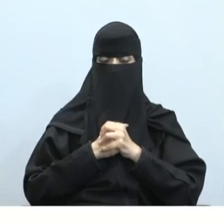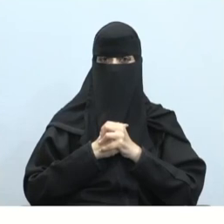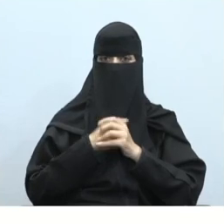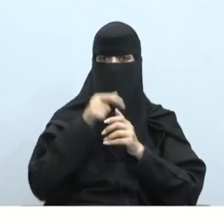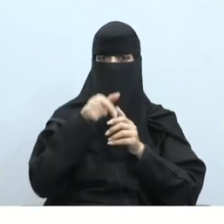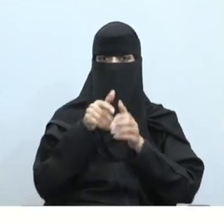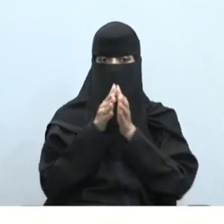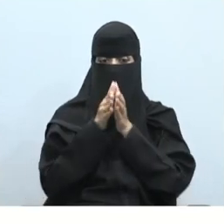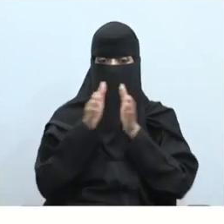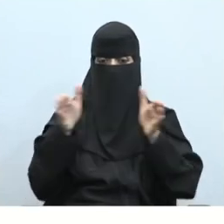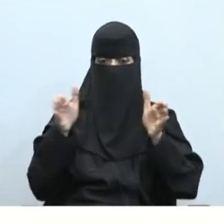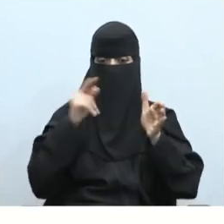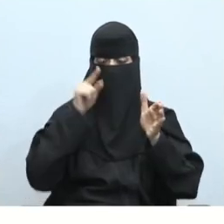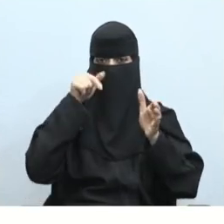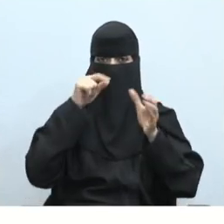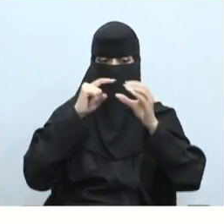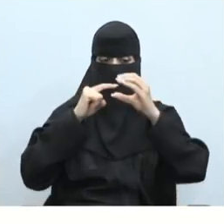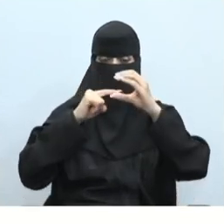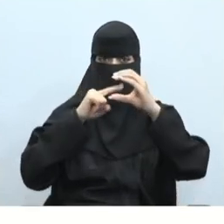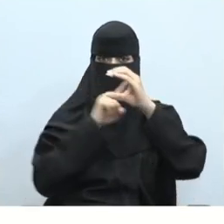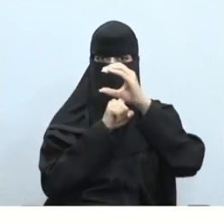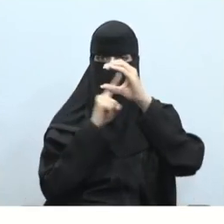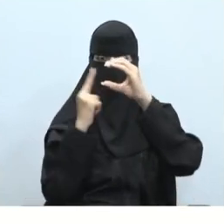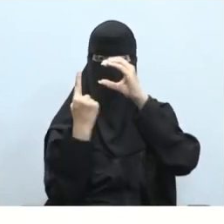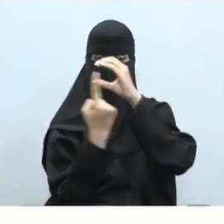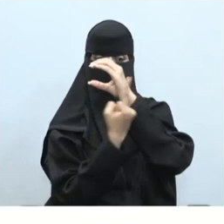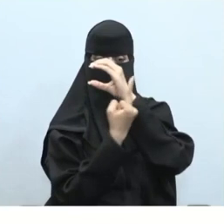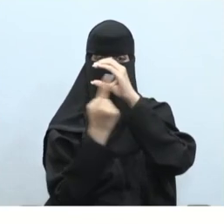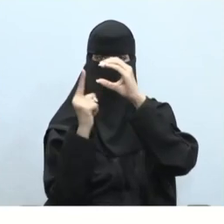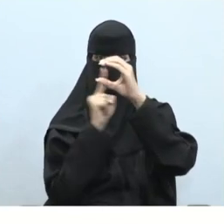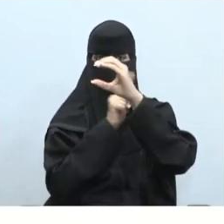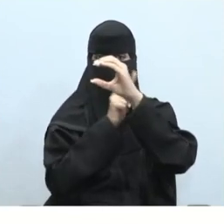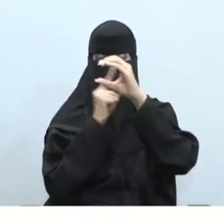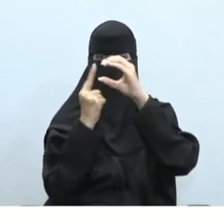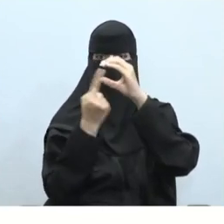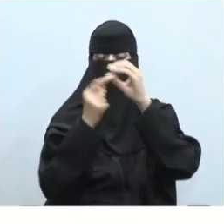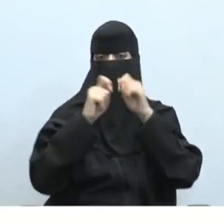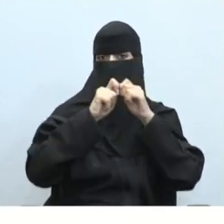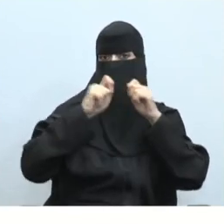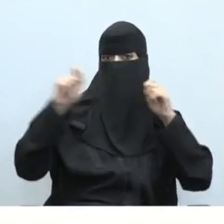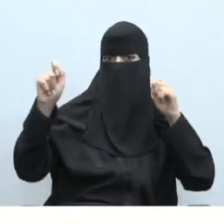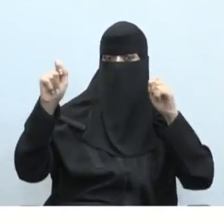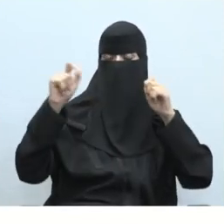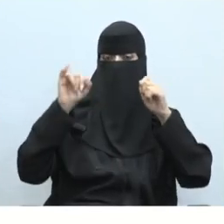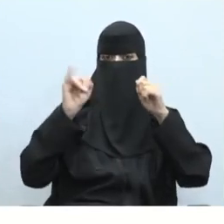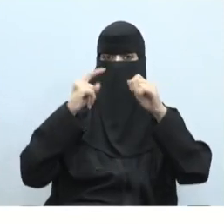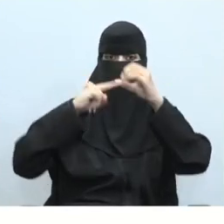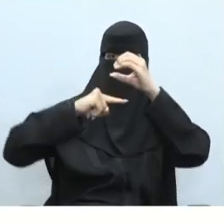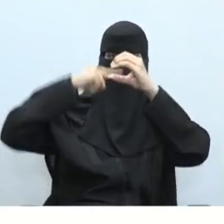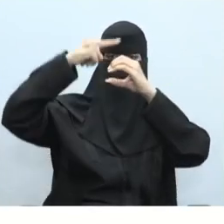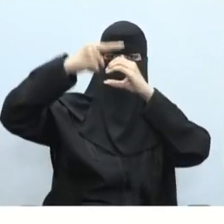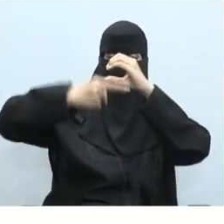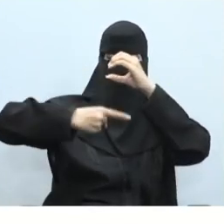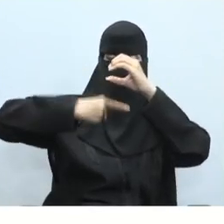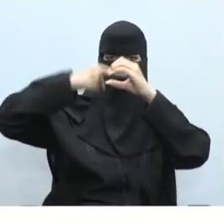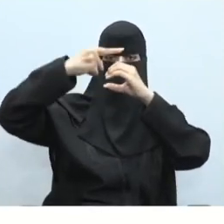المحيط الاستوائي او دائره خط الاستواء اطول من الدائره القطبيه